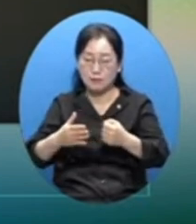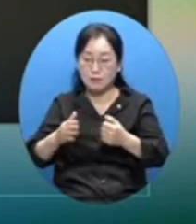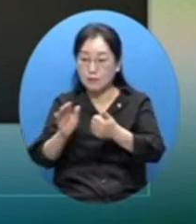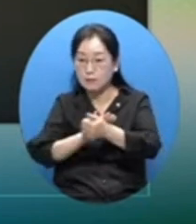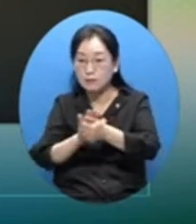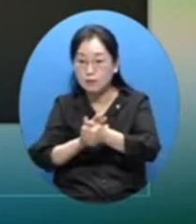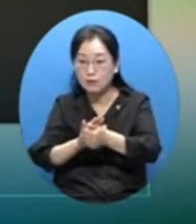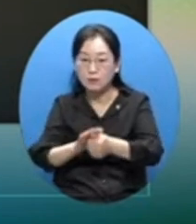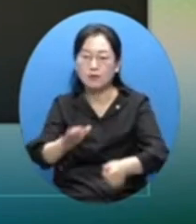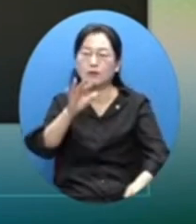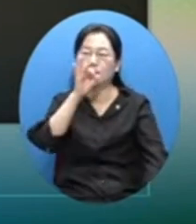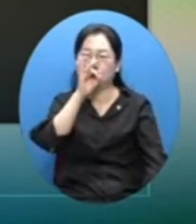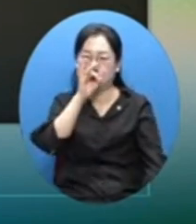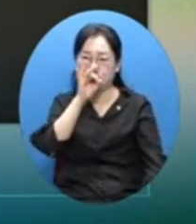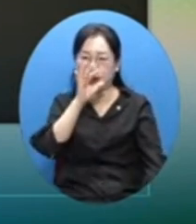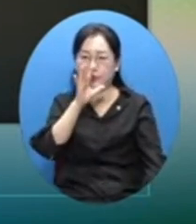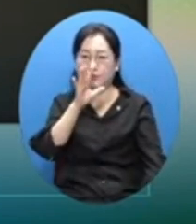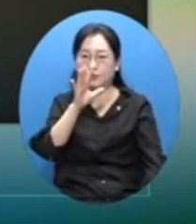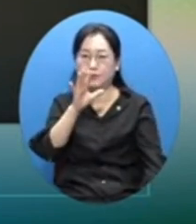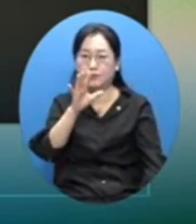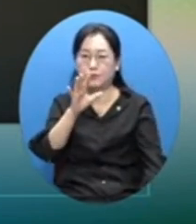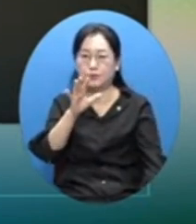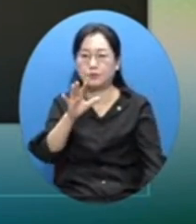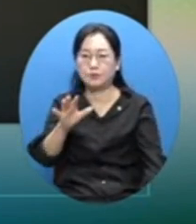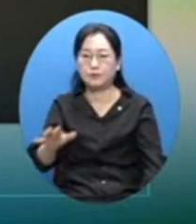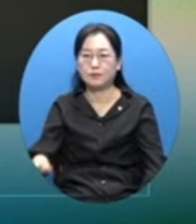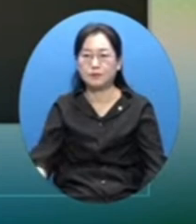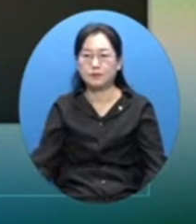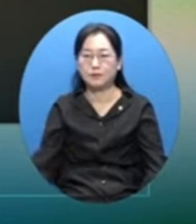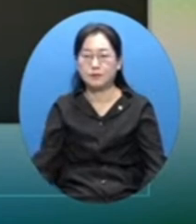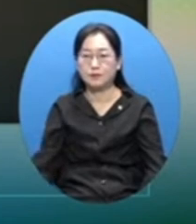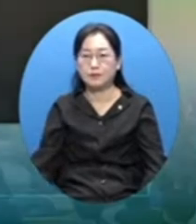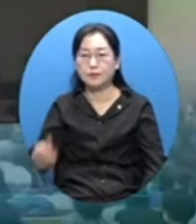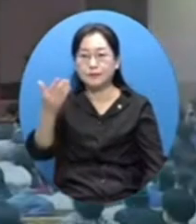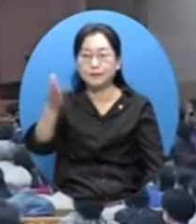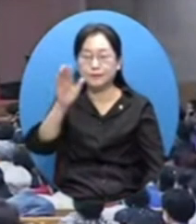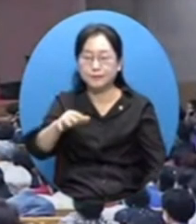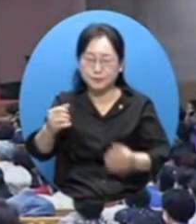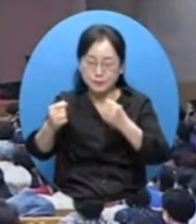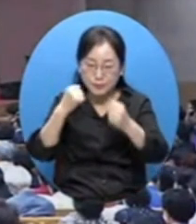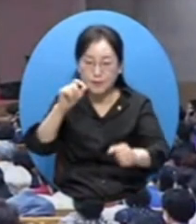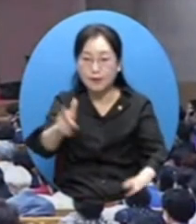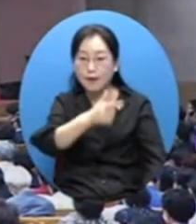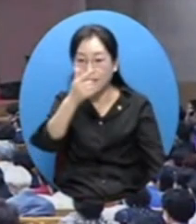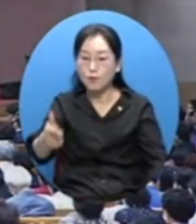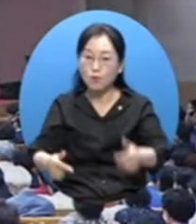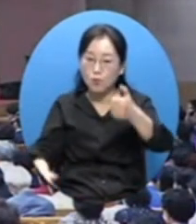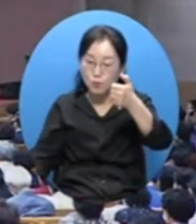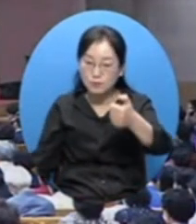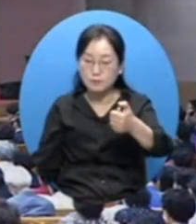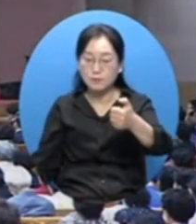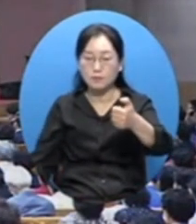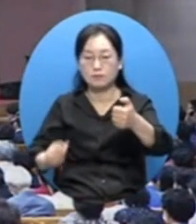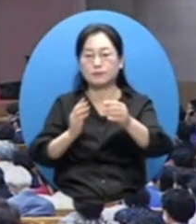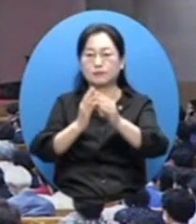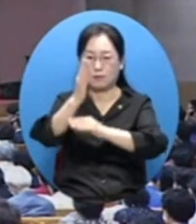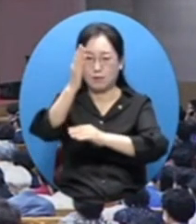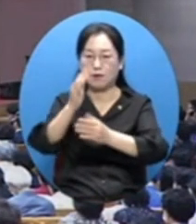치료를 할 수 없는 그런 상황이 됐습니다. 그런데도 하루에 50명씩